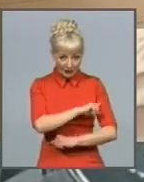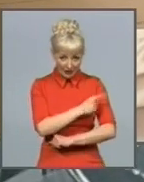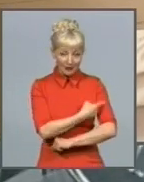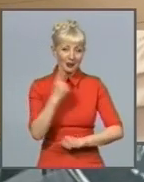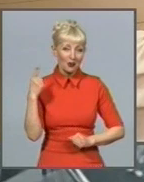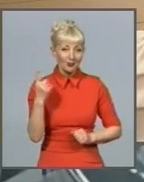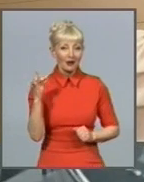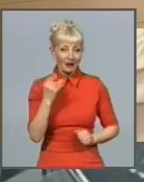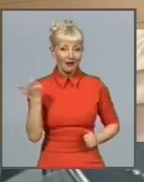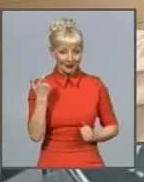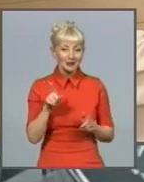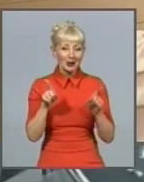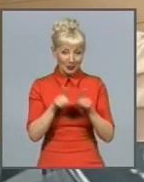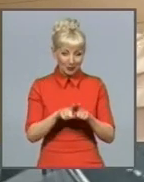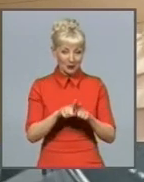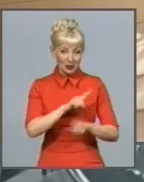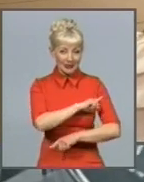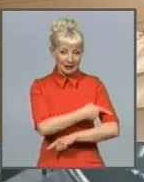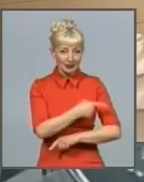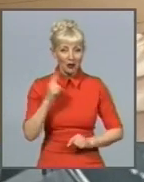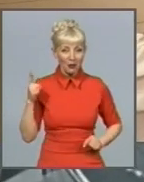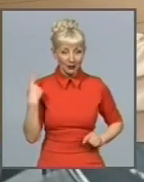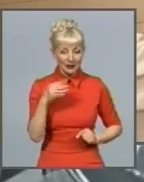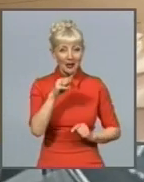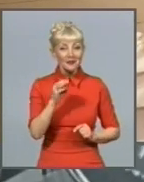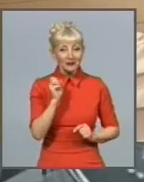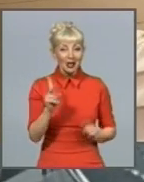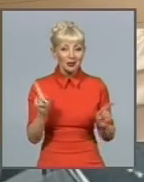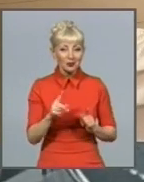тоже сильная область. Так что мы довольны нашими